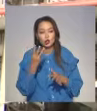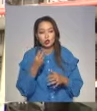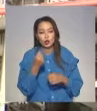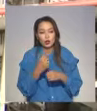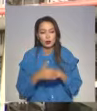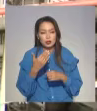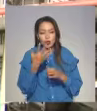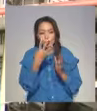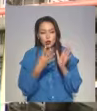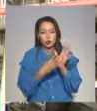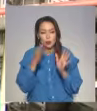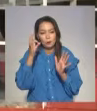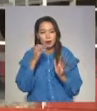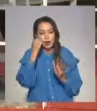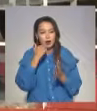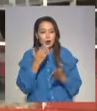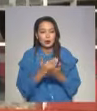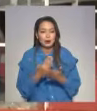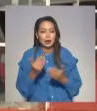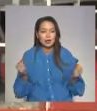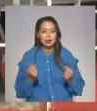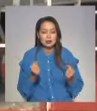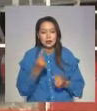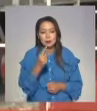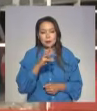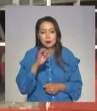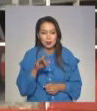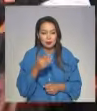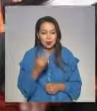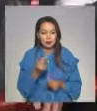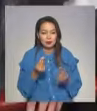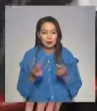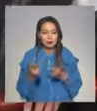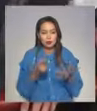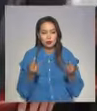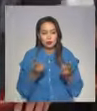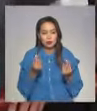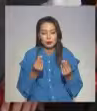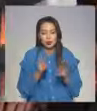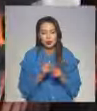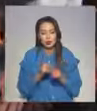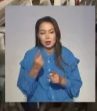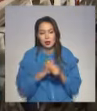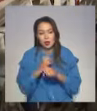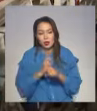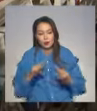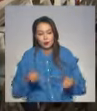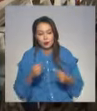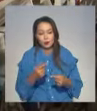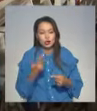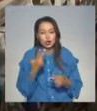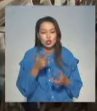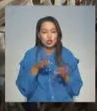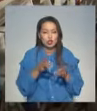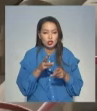жабдықтары 59%-ке тозған. Кешенді қысқа дайындауға 1 миллиард теңге қарастырылыпты. Бұл ақшаға турбогенератордың бірі жаңартылып, 3 жылу